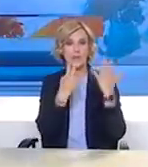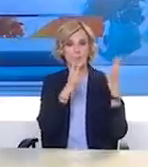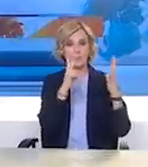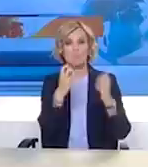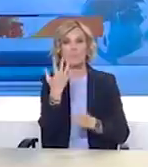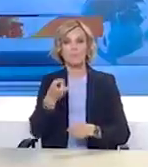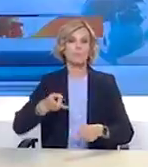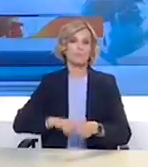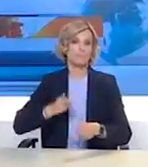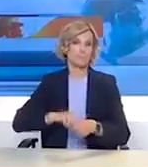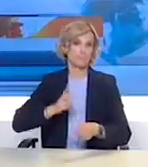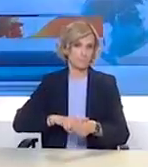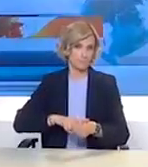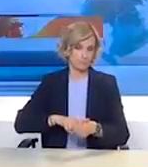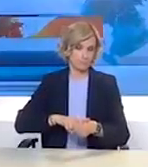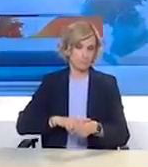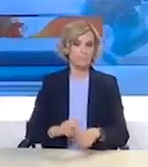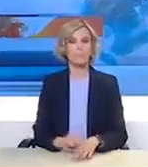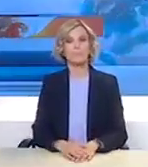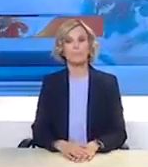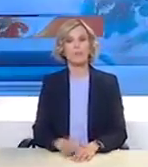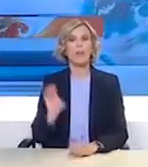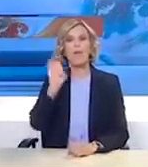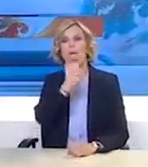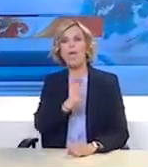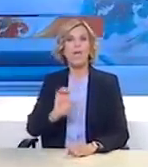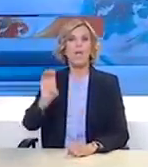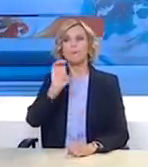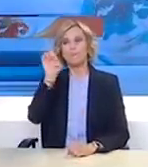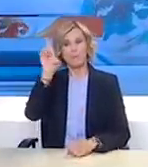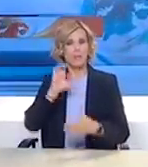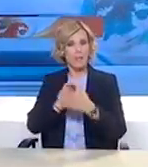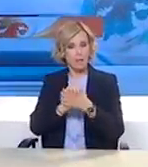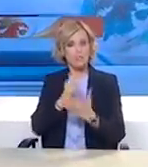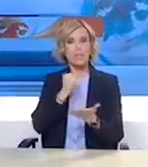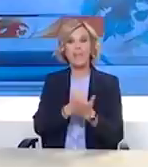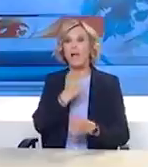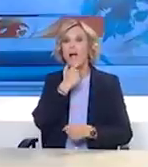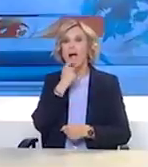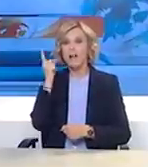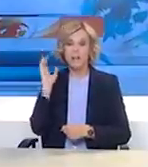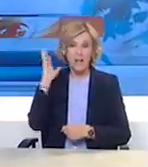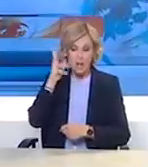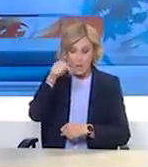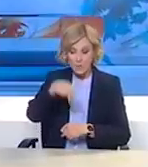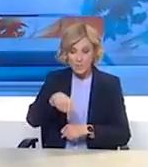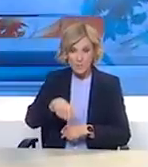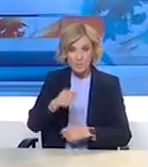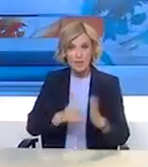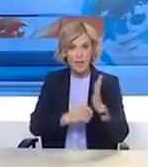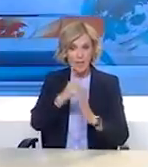104.775 θάνατοι. Σχετικά με την Ευρωπαϊκή Ένωση και το Ηνωμένο Βασίλειο, έως και σήμερα 11